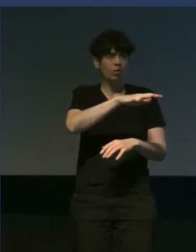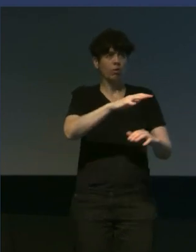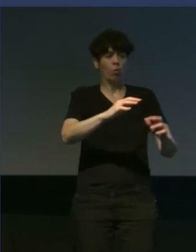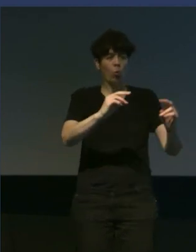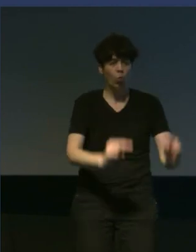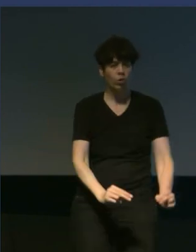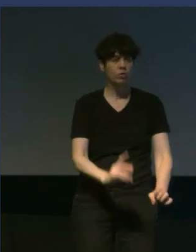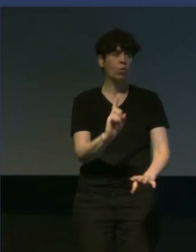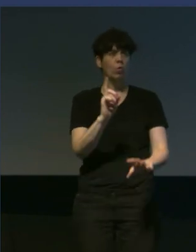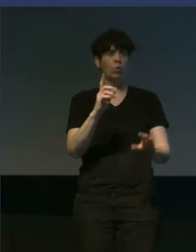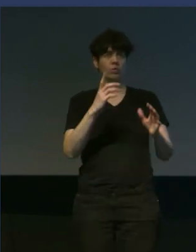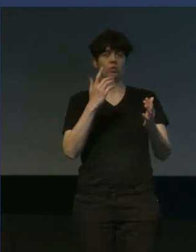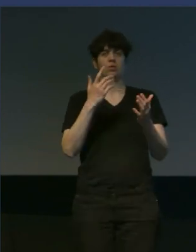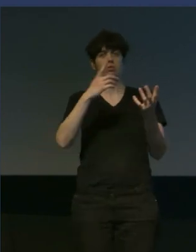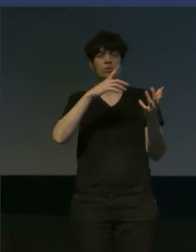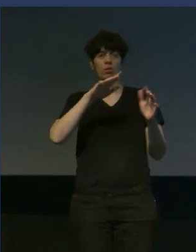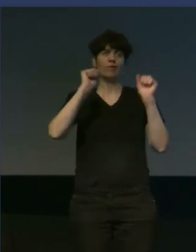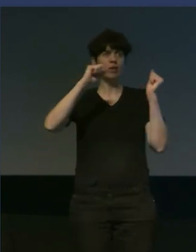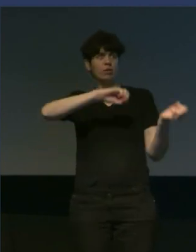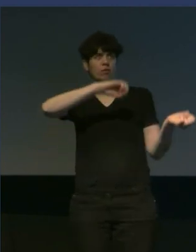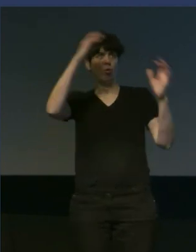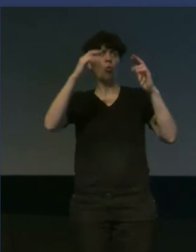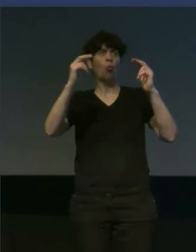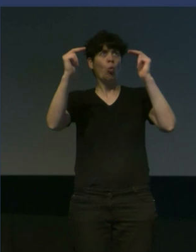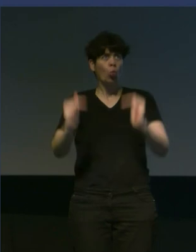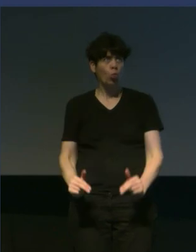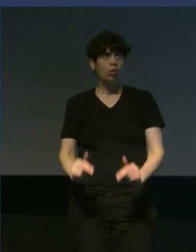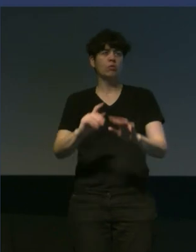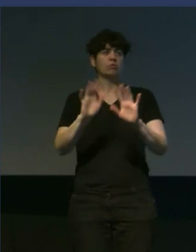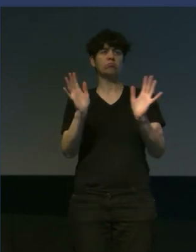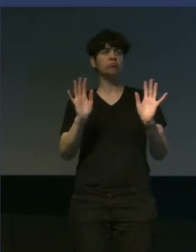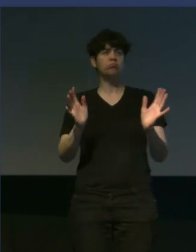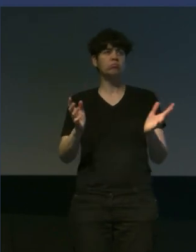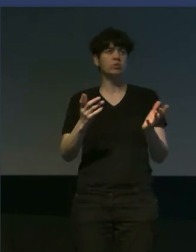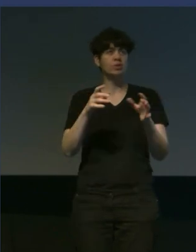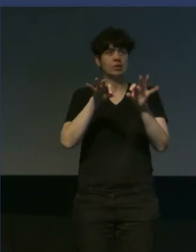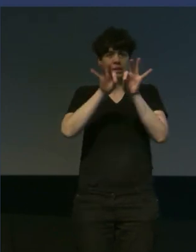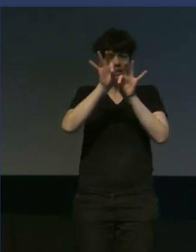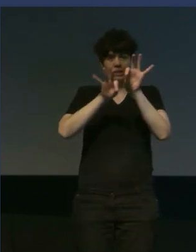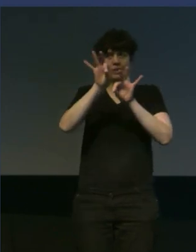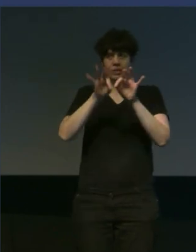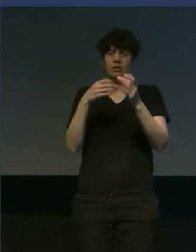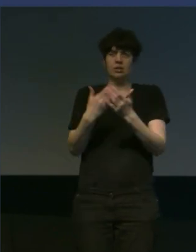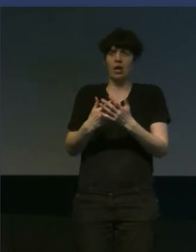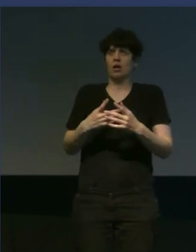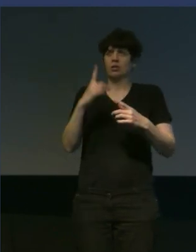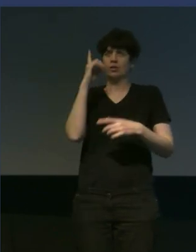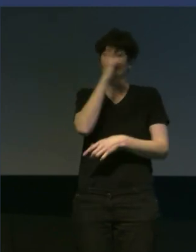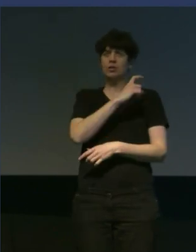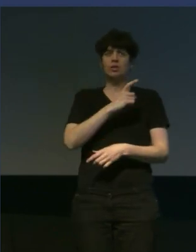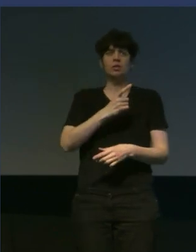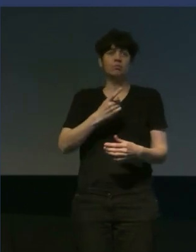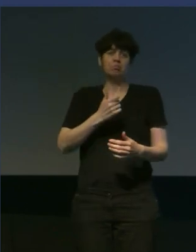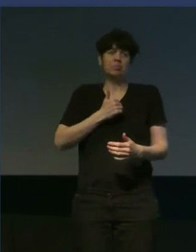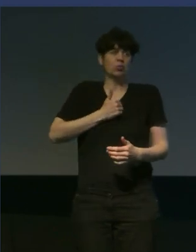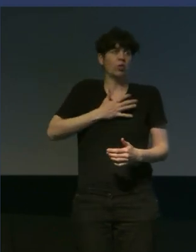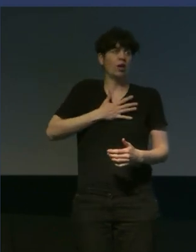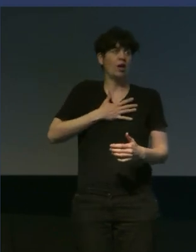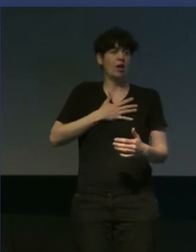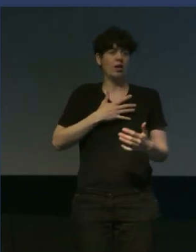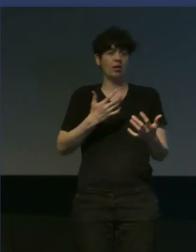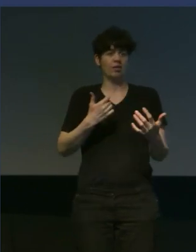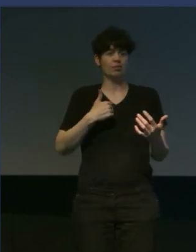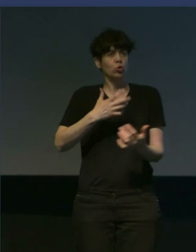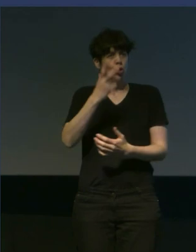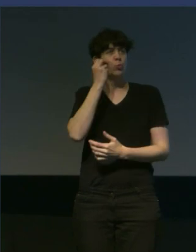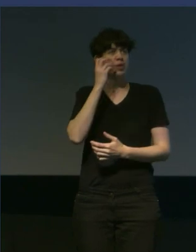Donc, faut pas partir de ce principe-là non plus. Et ce curseur-là, c'est toujours difficile parce que c'est très personnel de dire, moi j'ai